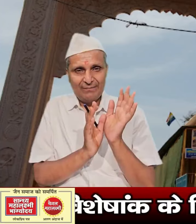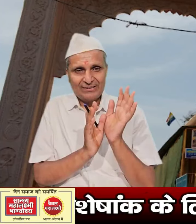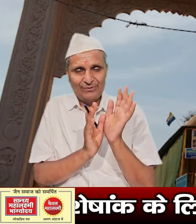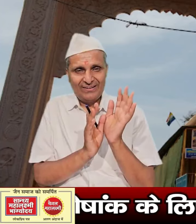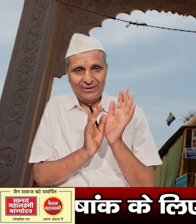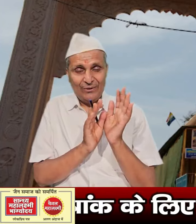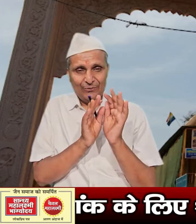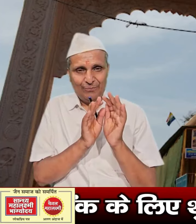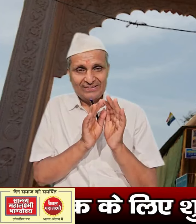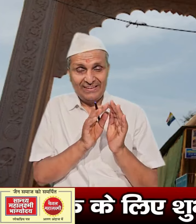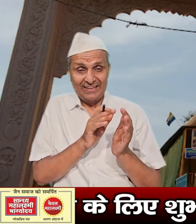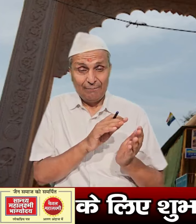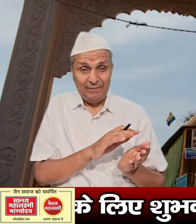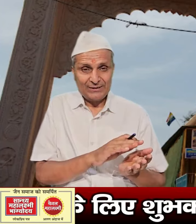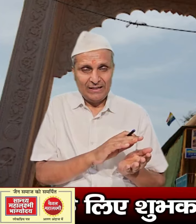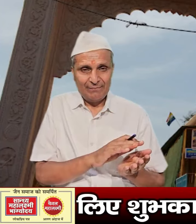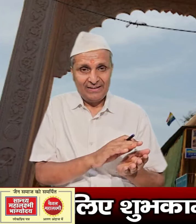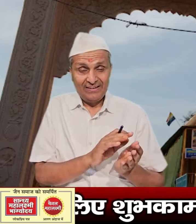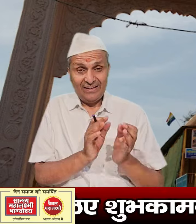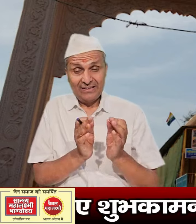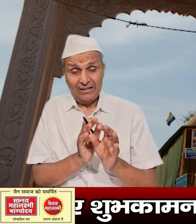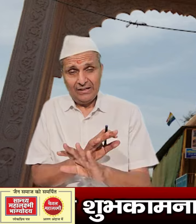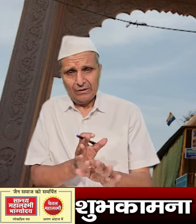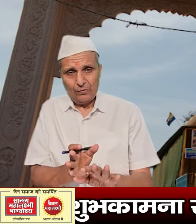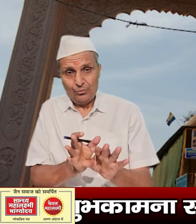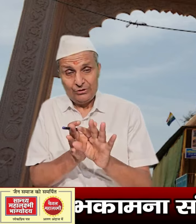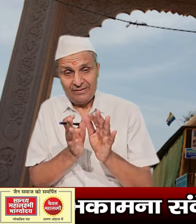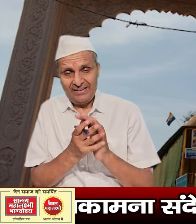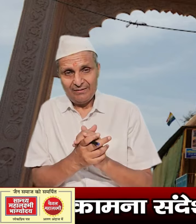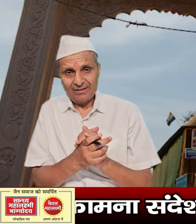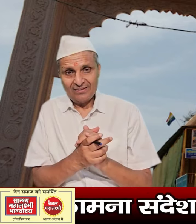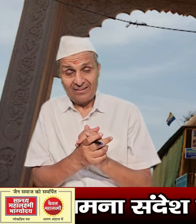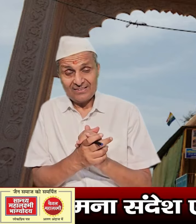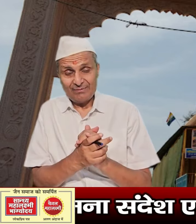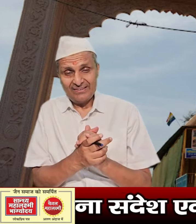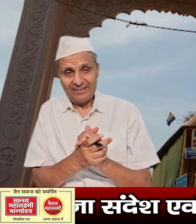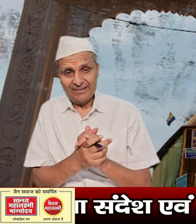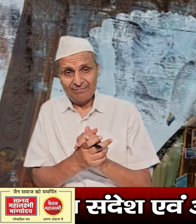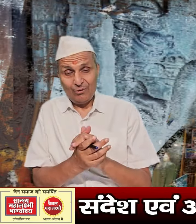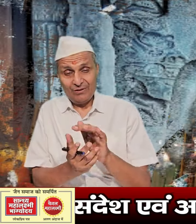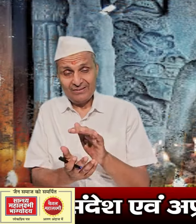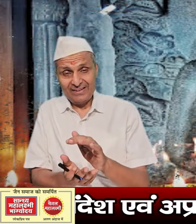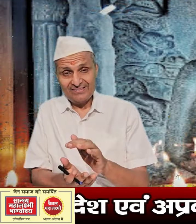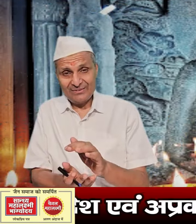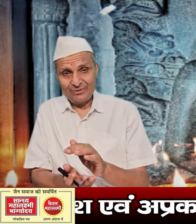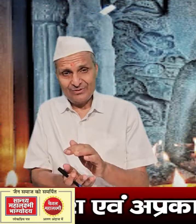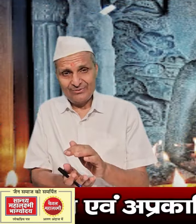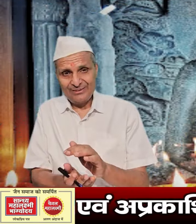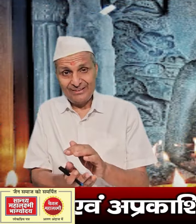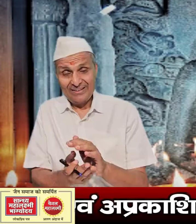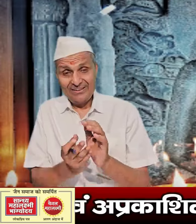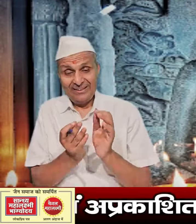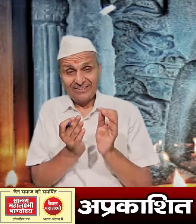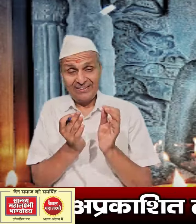ऊपर है बसा हुआ और ऊपर से बेसमेंट में यह कोई ऊंची विधि नहीं है पर खास बात है बिल्कुल धरा से थोड़ी सी